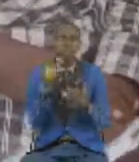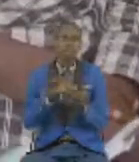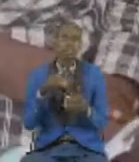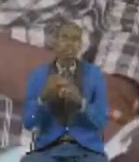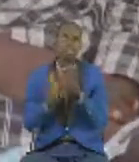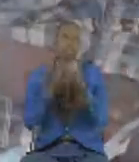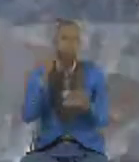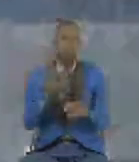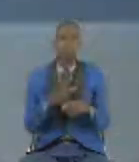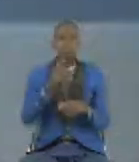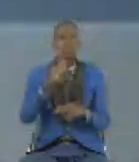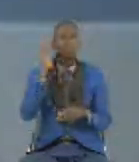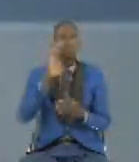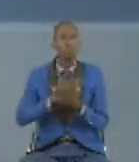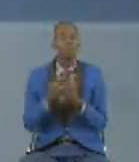Jésus.